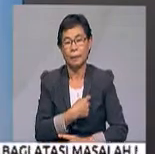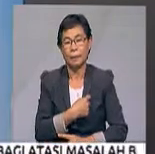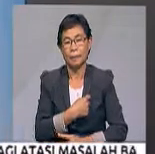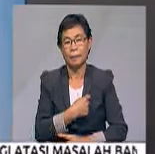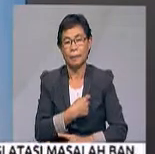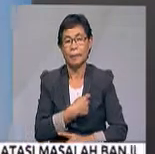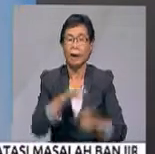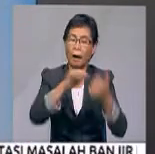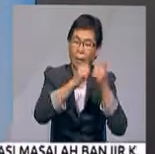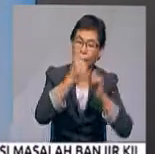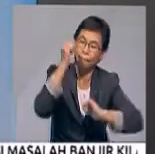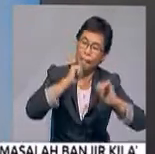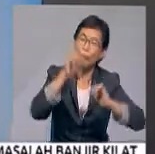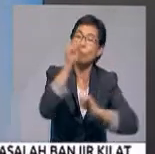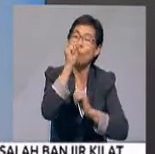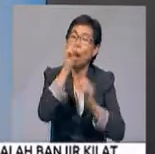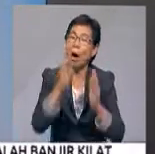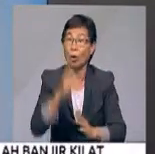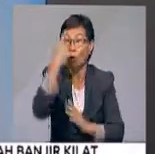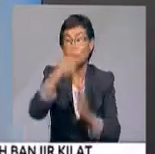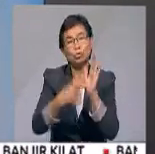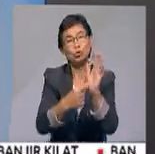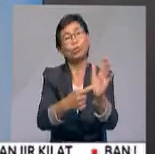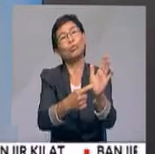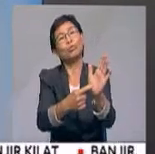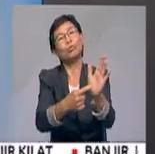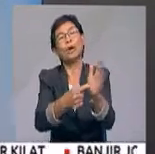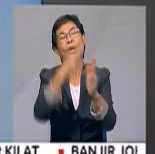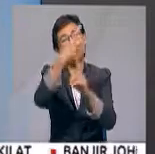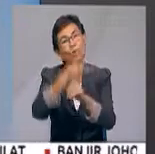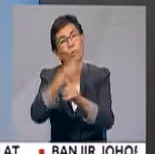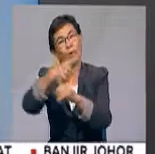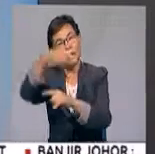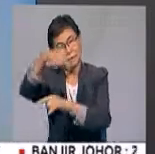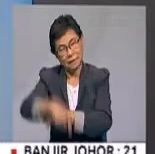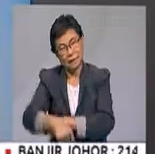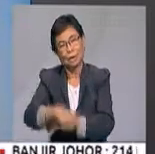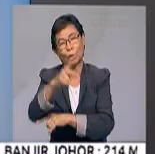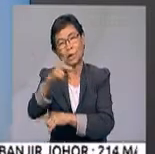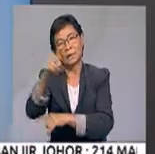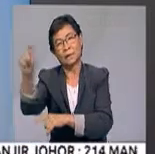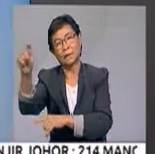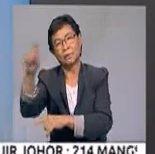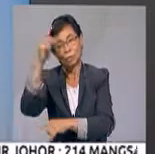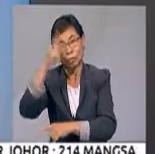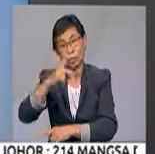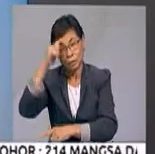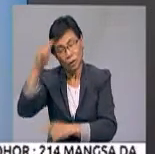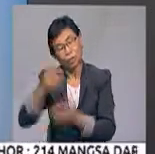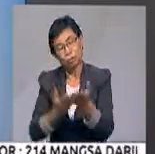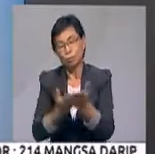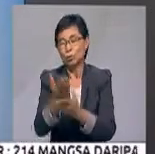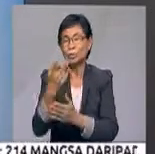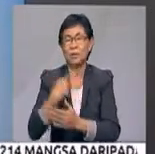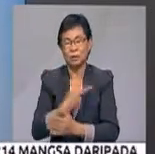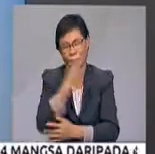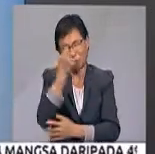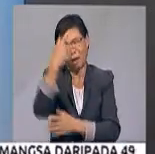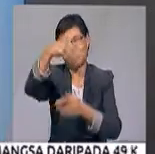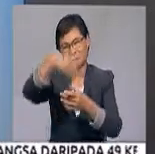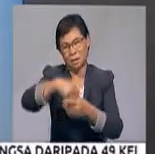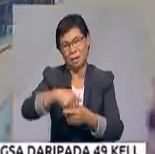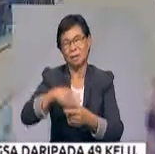kepada artis-artis kita untuk mengadakan persembahan selama 2 bulan di Kuala Terengganu. Secara tak langsung kita pun faham dalam